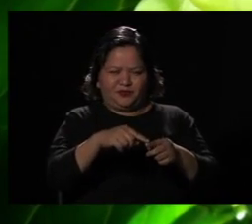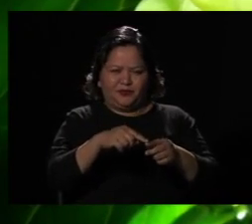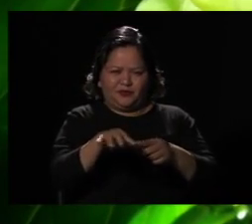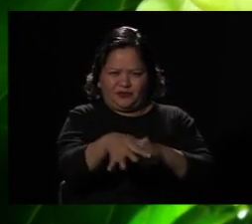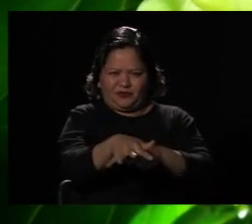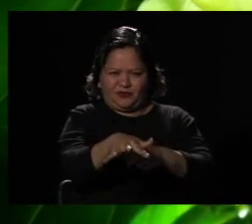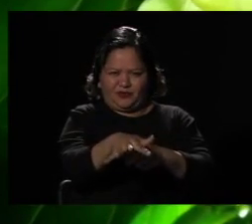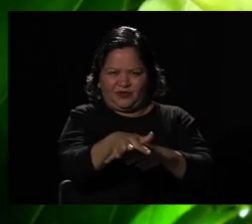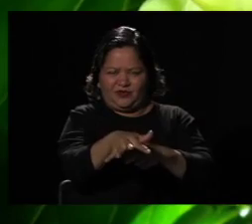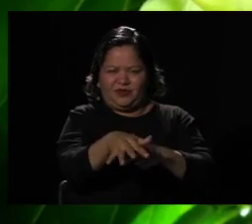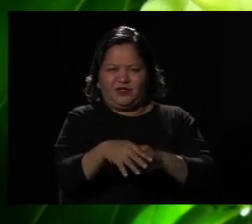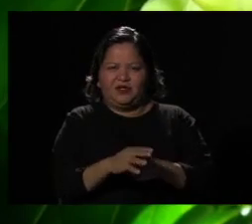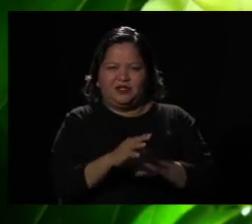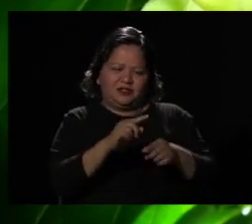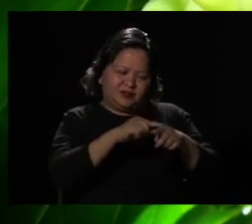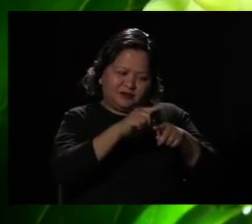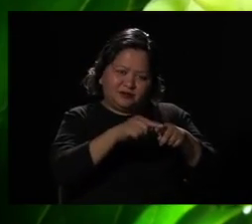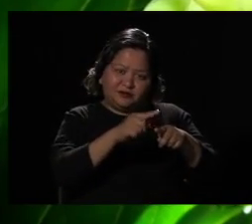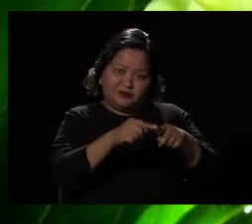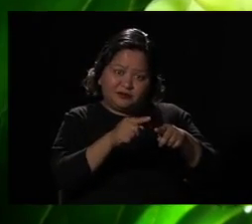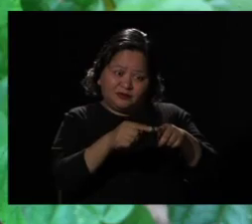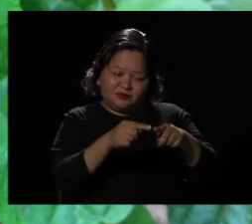5 na hagun gadzi.